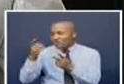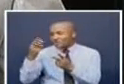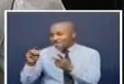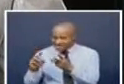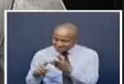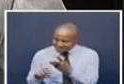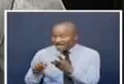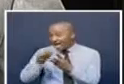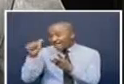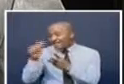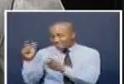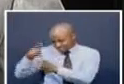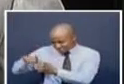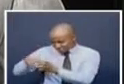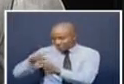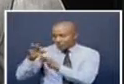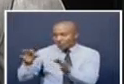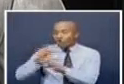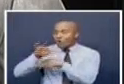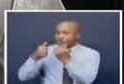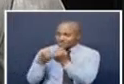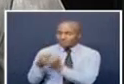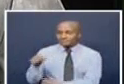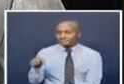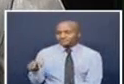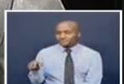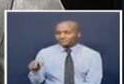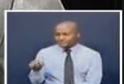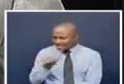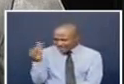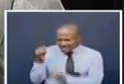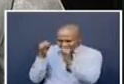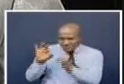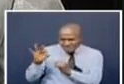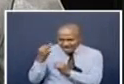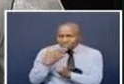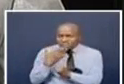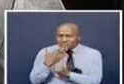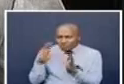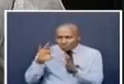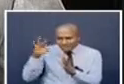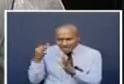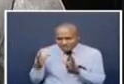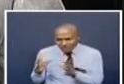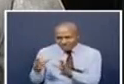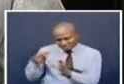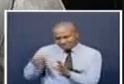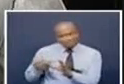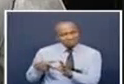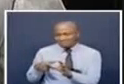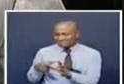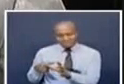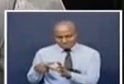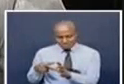katika muungano wa CORD. Sasa hii Third Force ni kama upepo ambayo inapita. Ndiyo. Imekuwa na